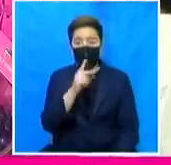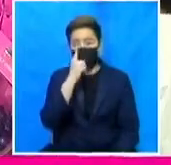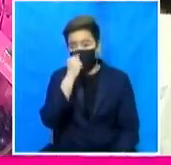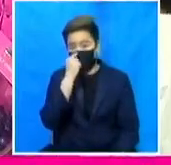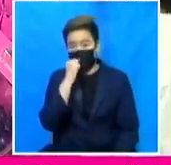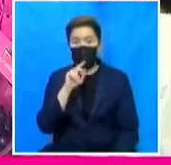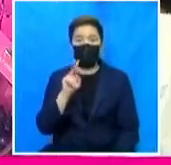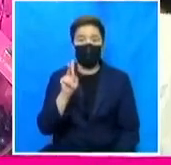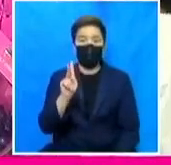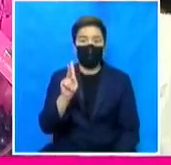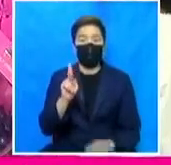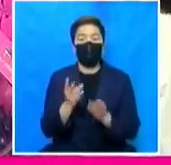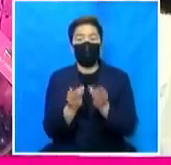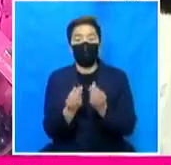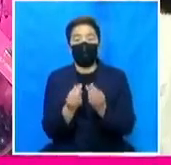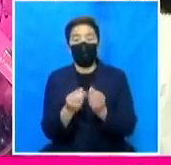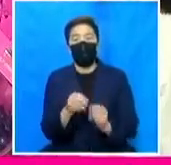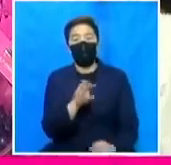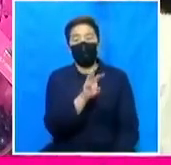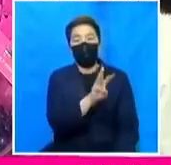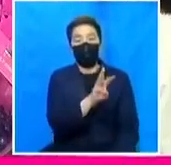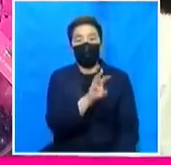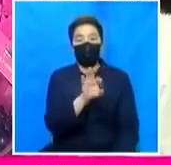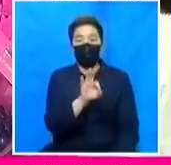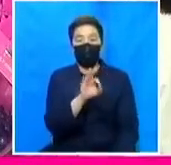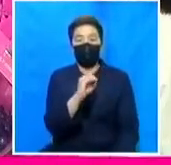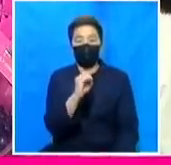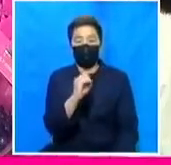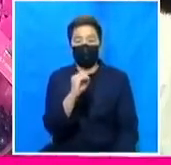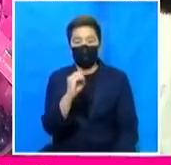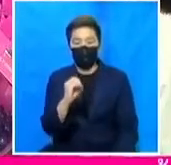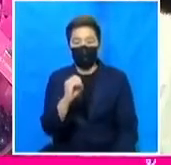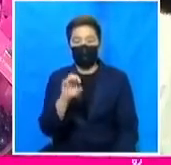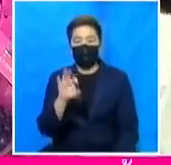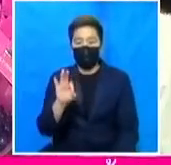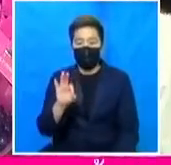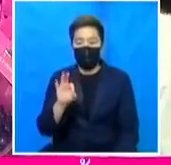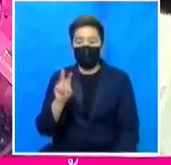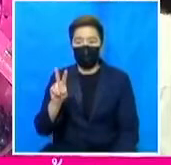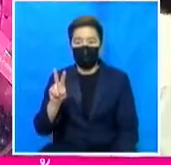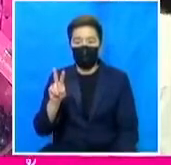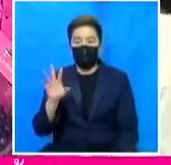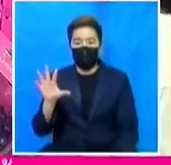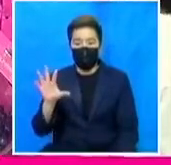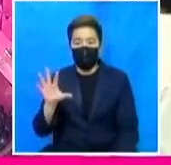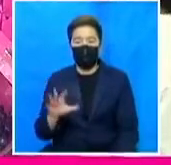K เลขที่ออก6 900 925